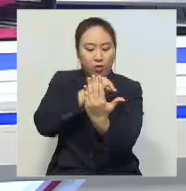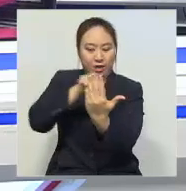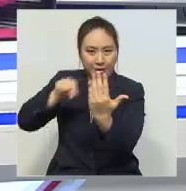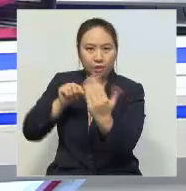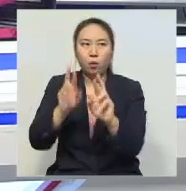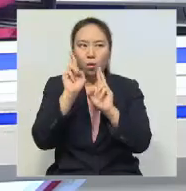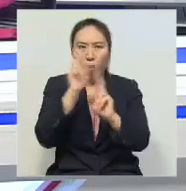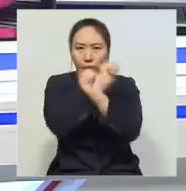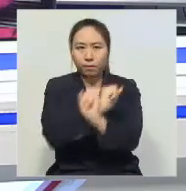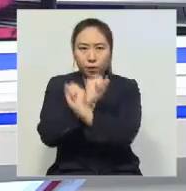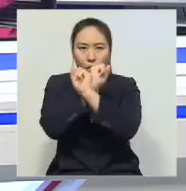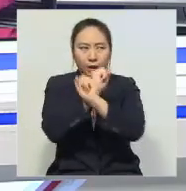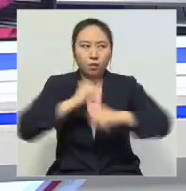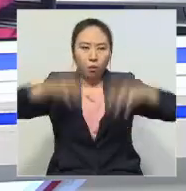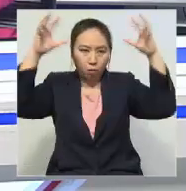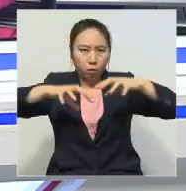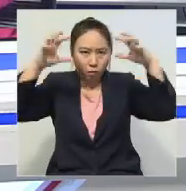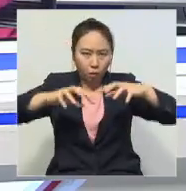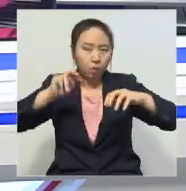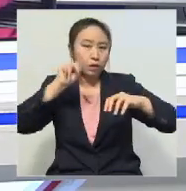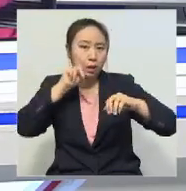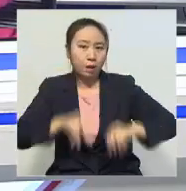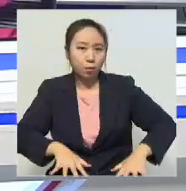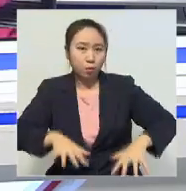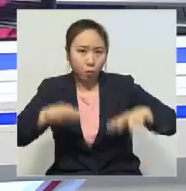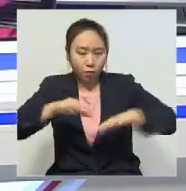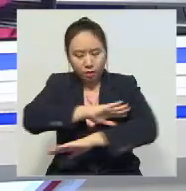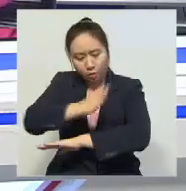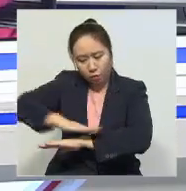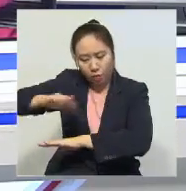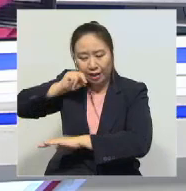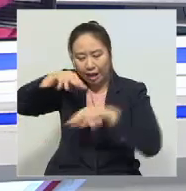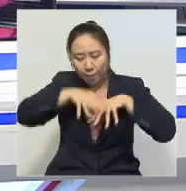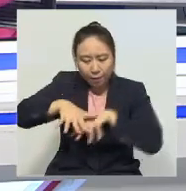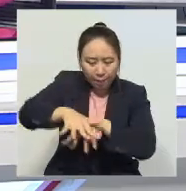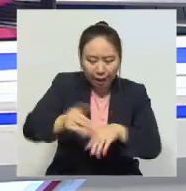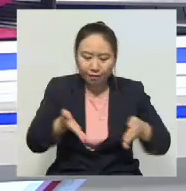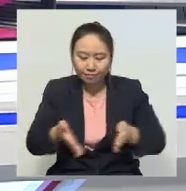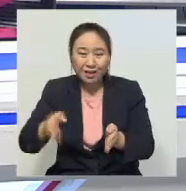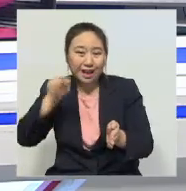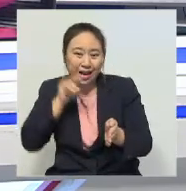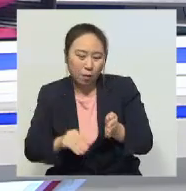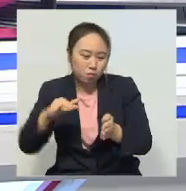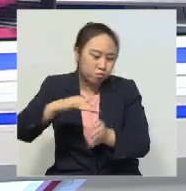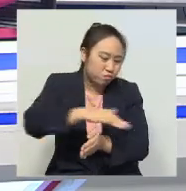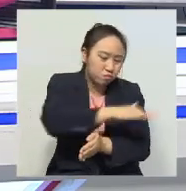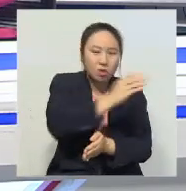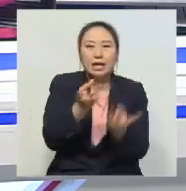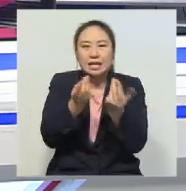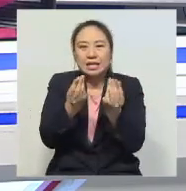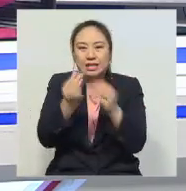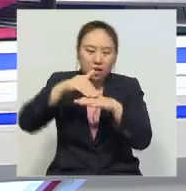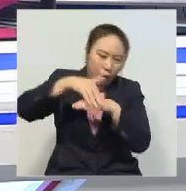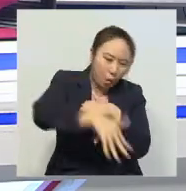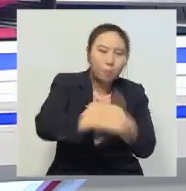ตรียมรับมือเป็นพิเศษนะคะฝนตกหนักน้ำท่วมฉับพลันน้ำป่าไหลหลากน้ำล้นตลิ่งรวมไปถึงดินโคลนถล่มด้วยค่ะ